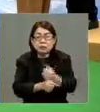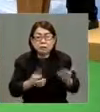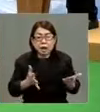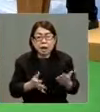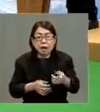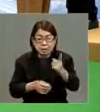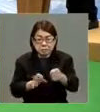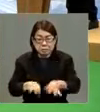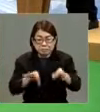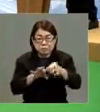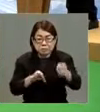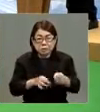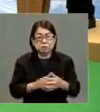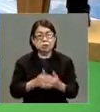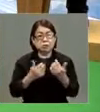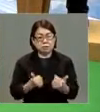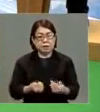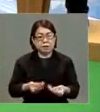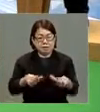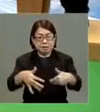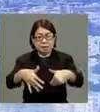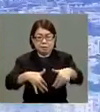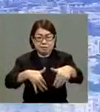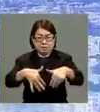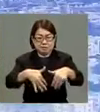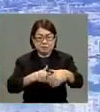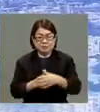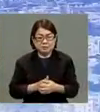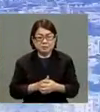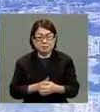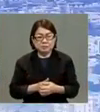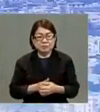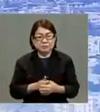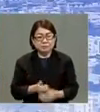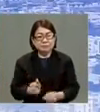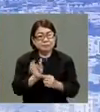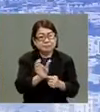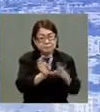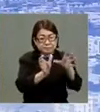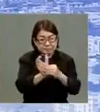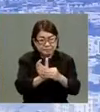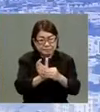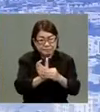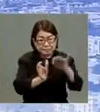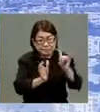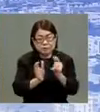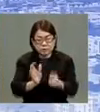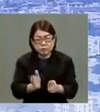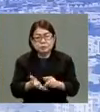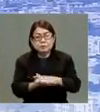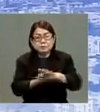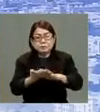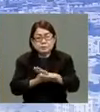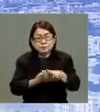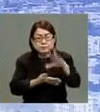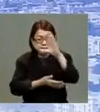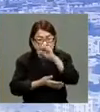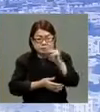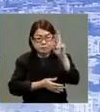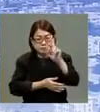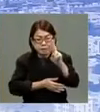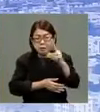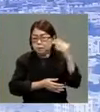เราปล่อยให้ประชาชนยังไม่ได้เช็คเอาท์อัตโนมัตินะครับเราจะมีการเคลียร์ระบบนะครับเที่ยงคืน